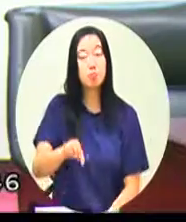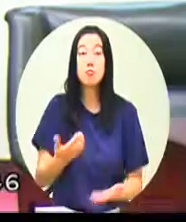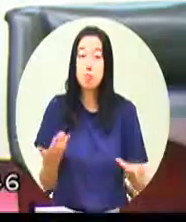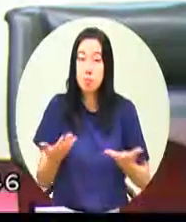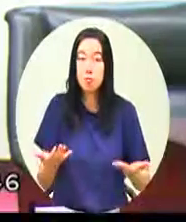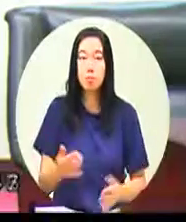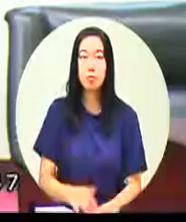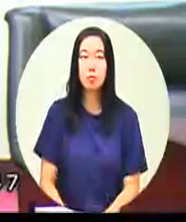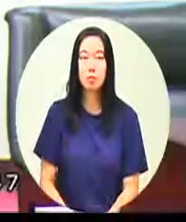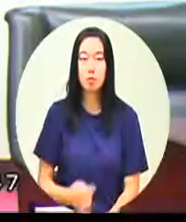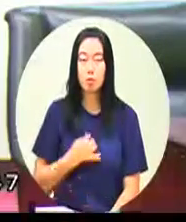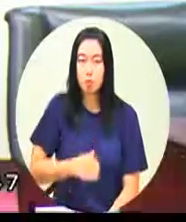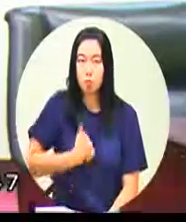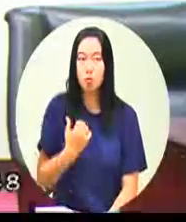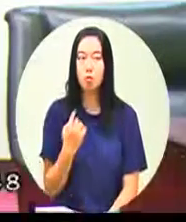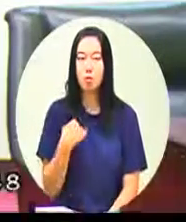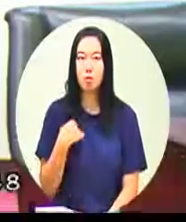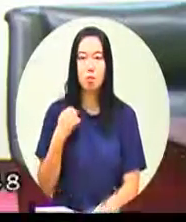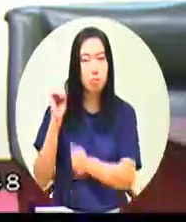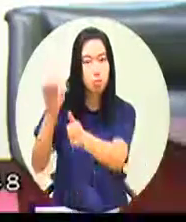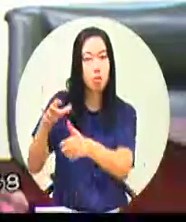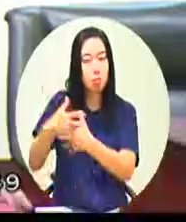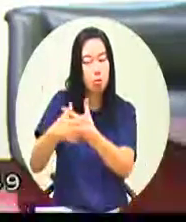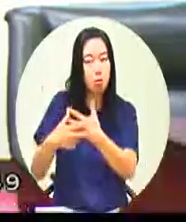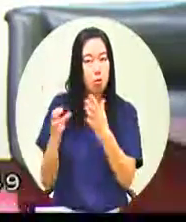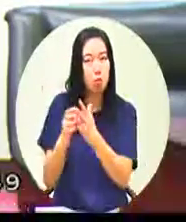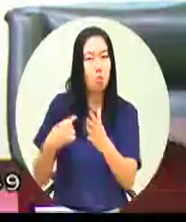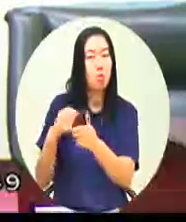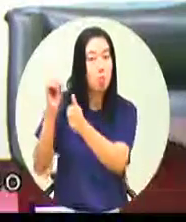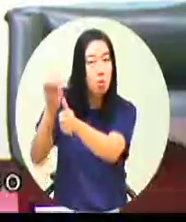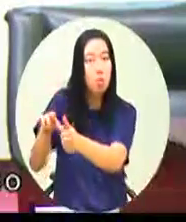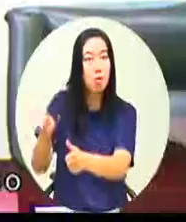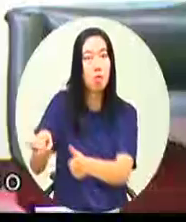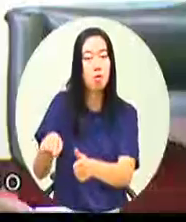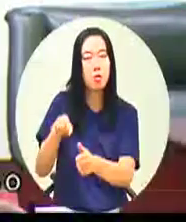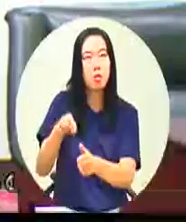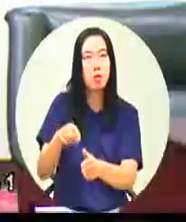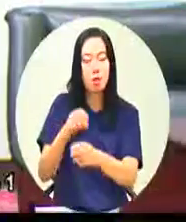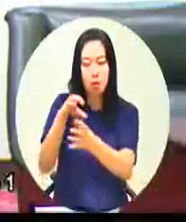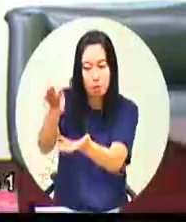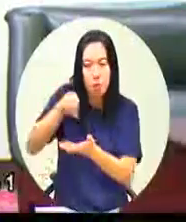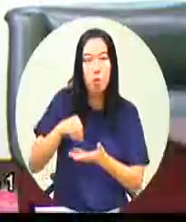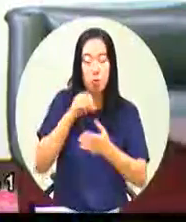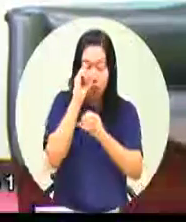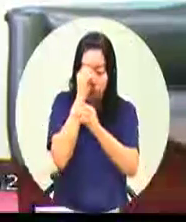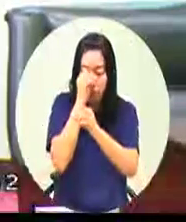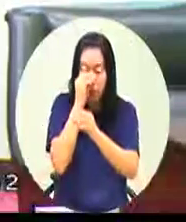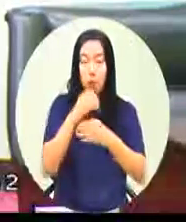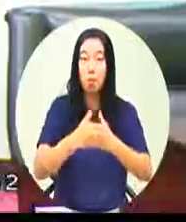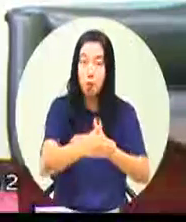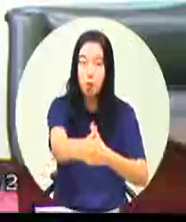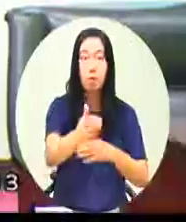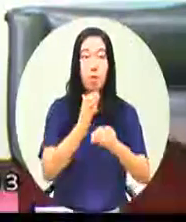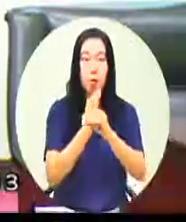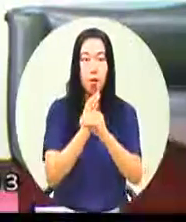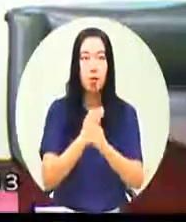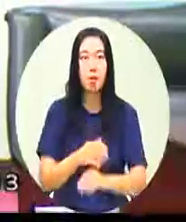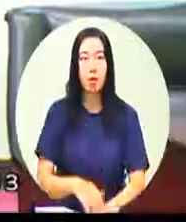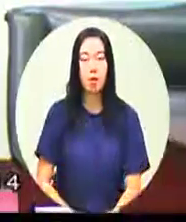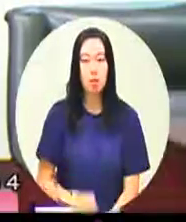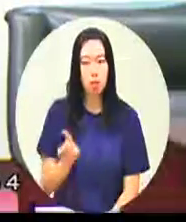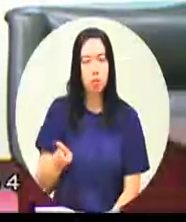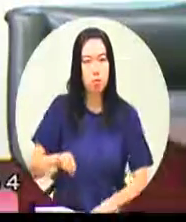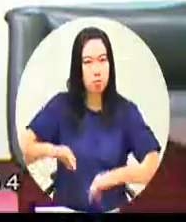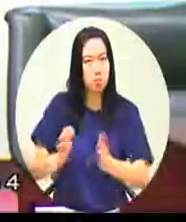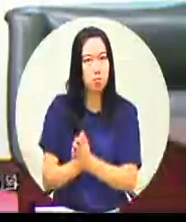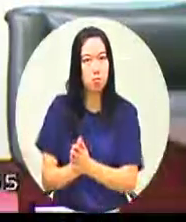是不是我们要跟卫生局在抽验过程当中，你要直接当场爱去了解